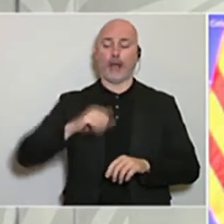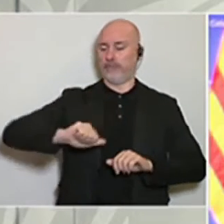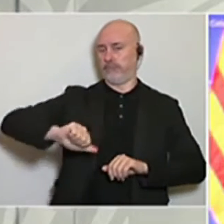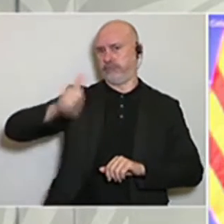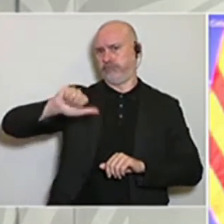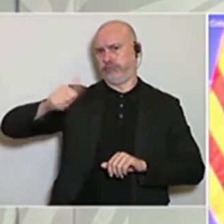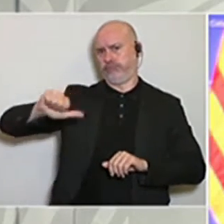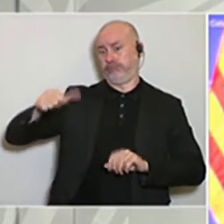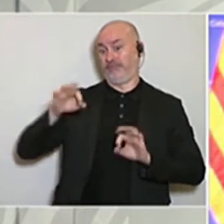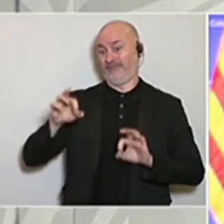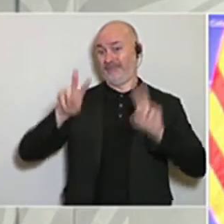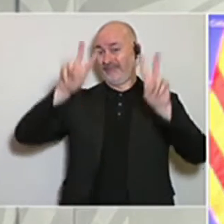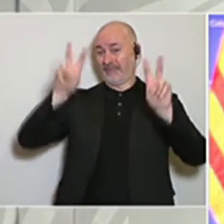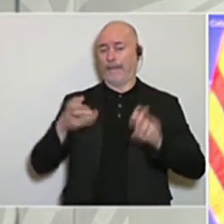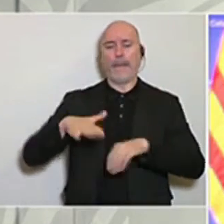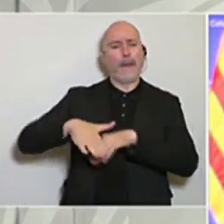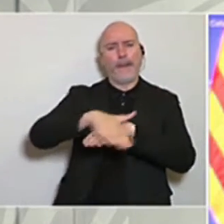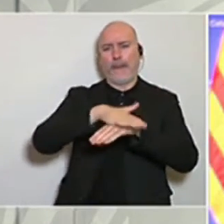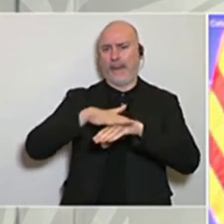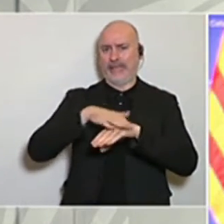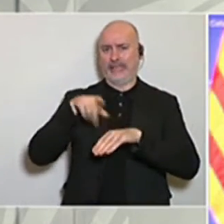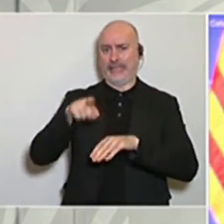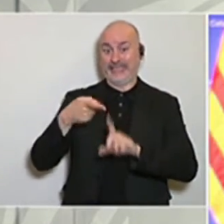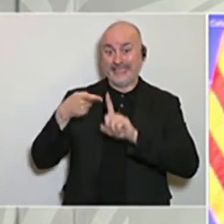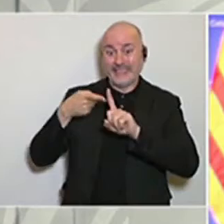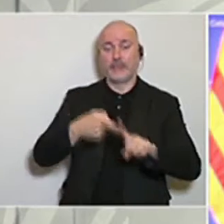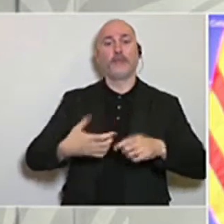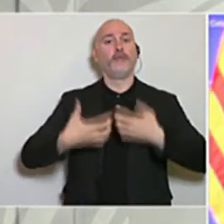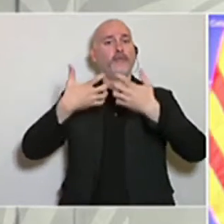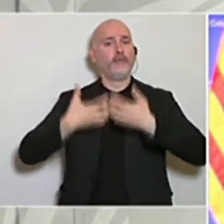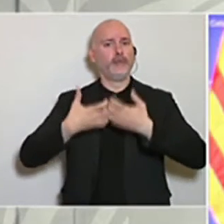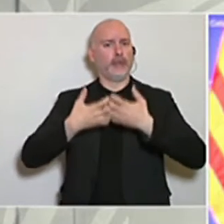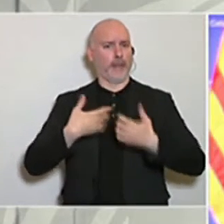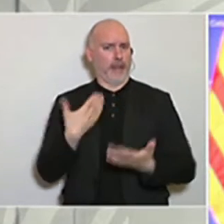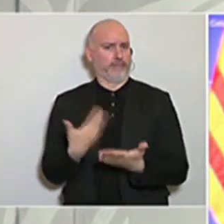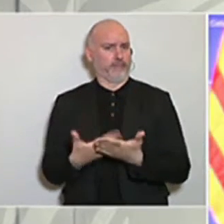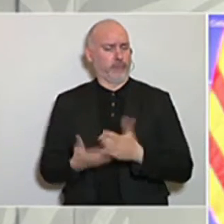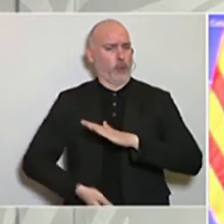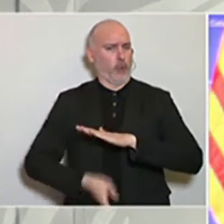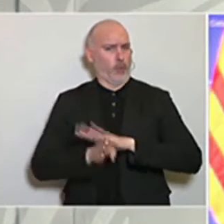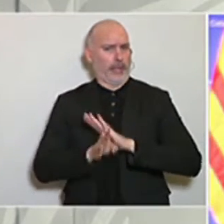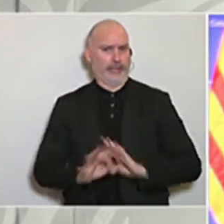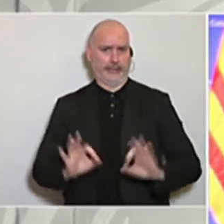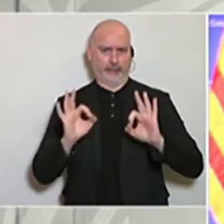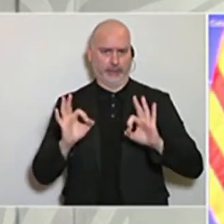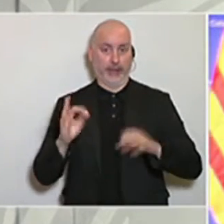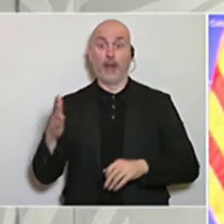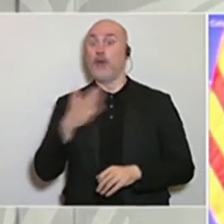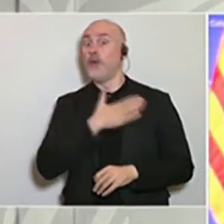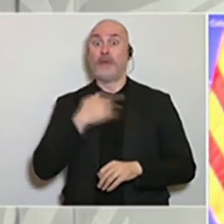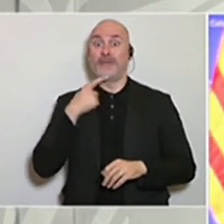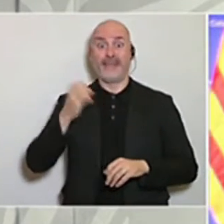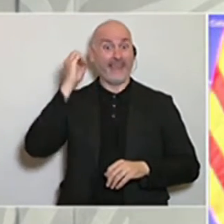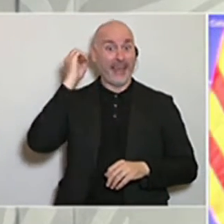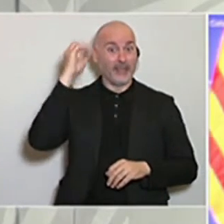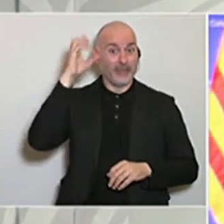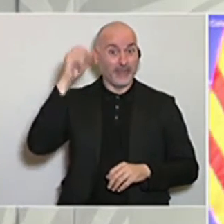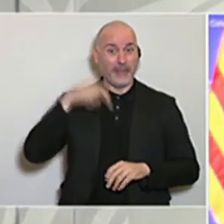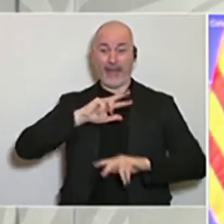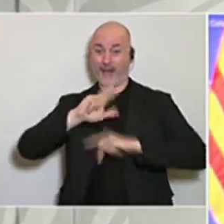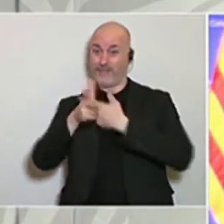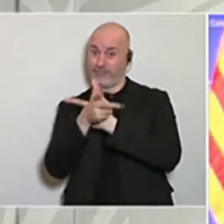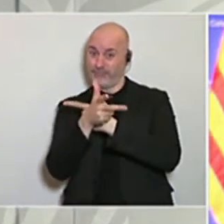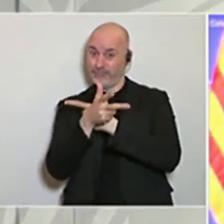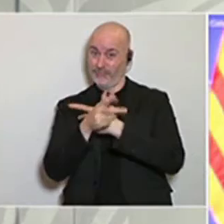aquells aspectes bàsics per garantir el seu funcionament excepcional. No es permet, doncs, realitzar assemblees telemàtiques